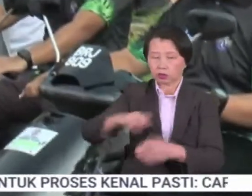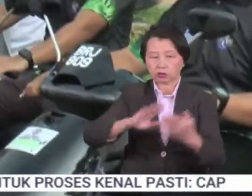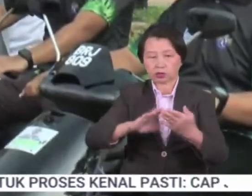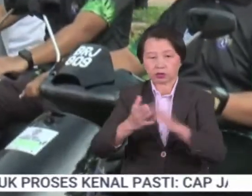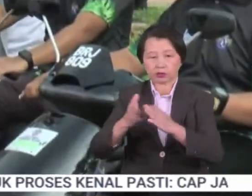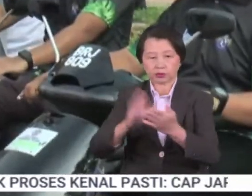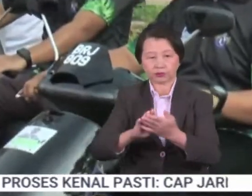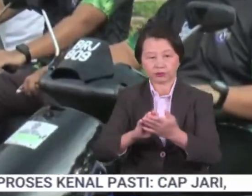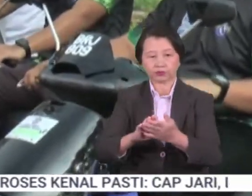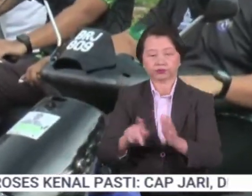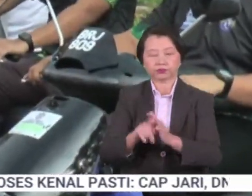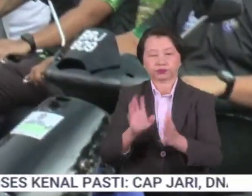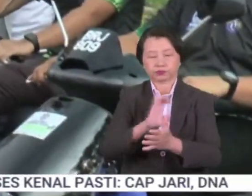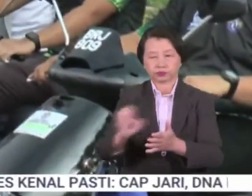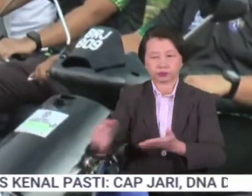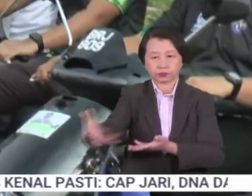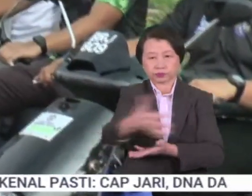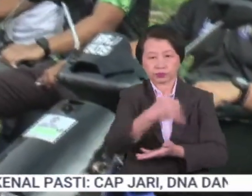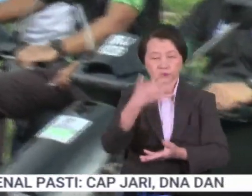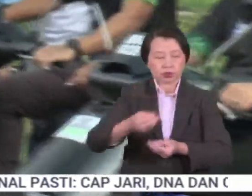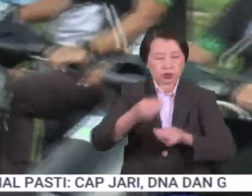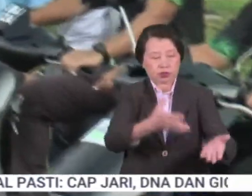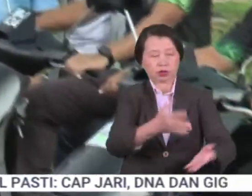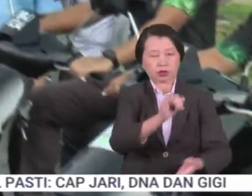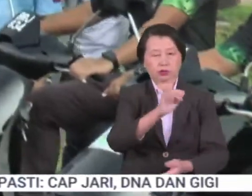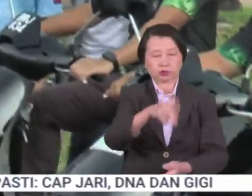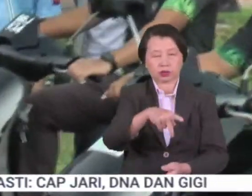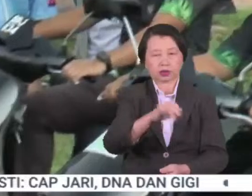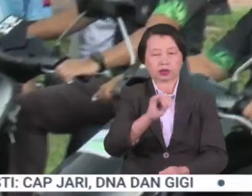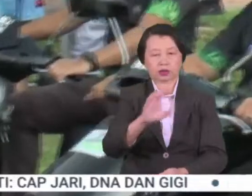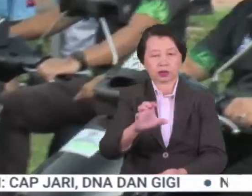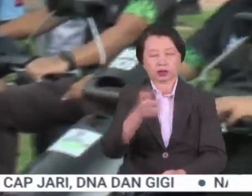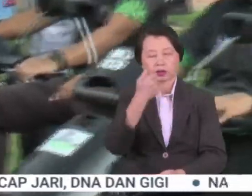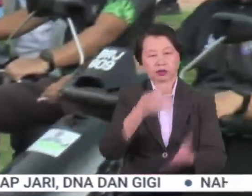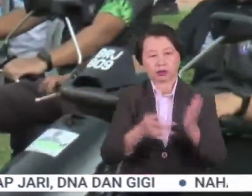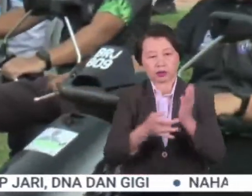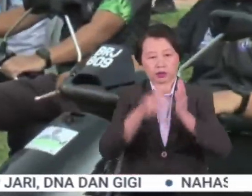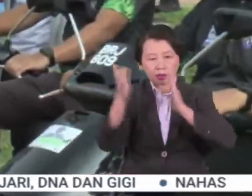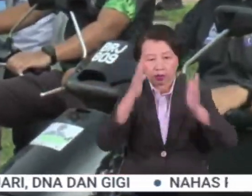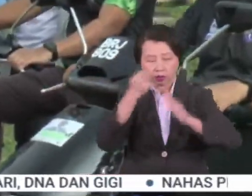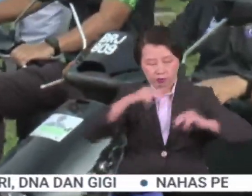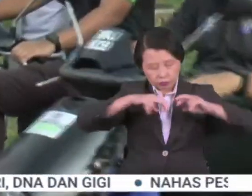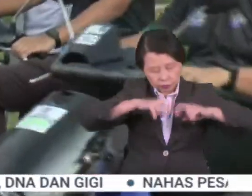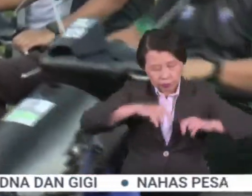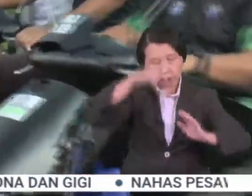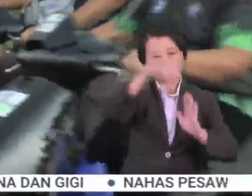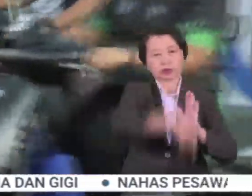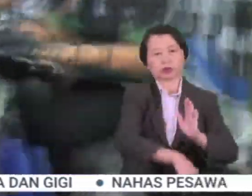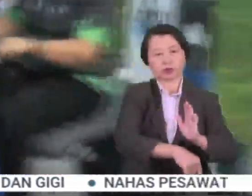diserahkan kepada mbip dan Universiti Teknologi Malaysia bagi penyelidikan